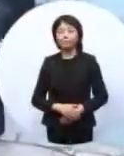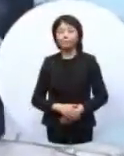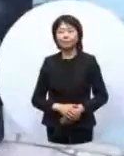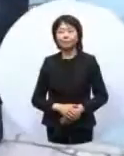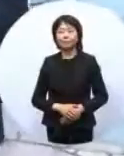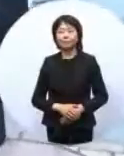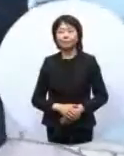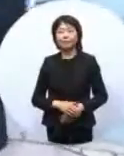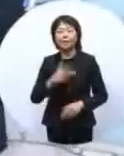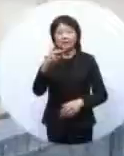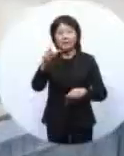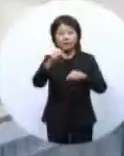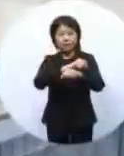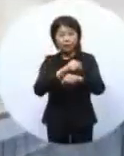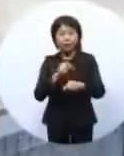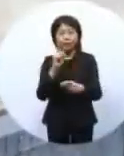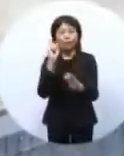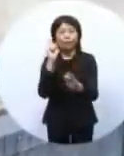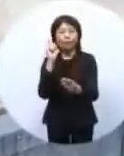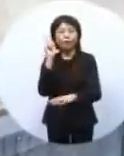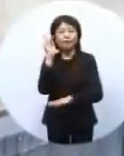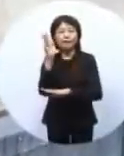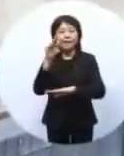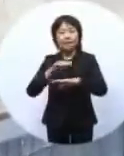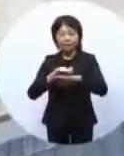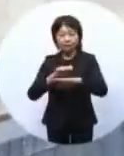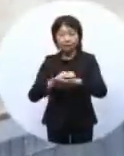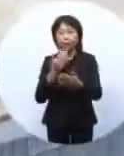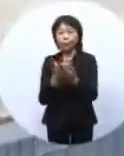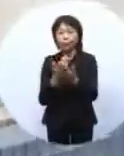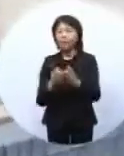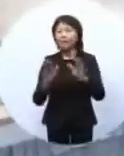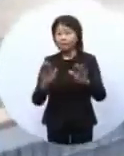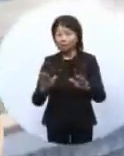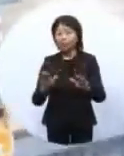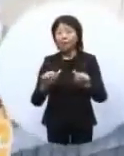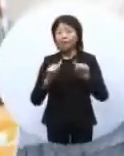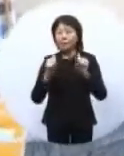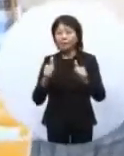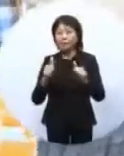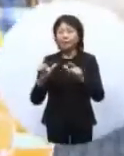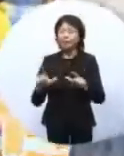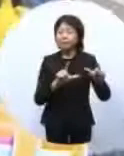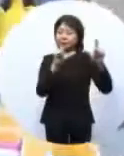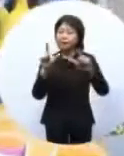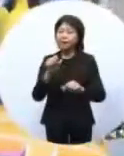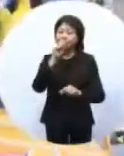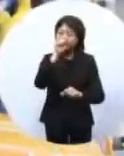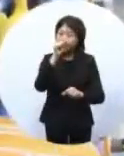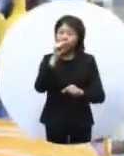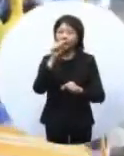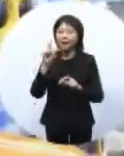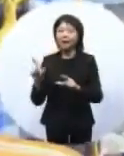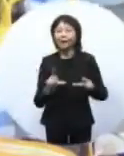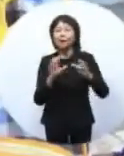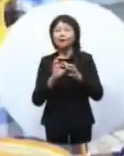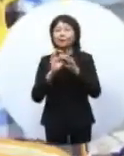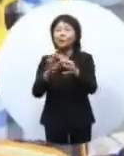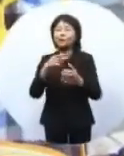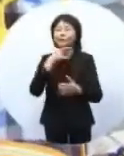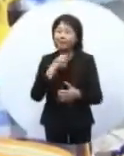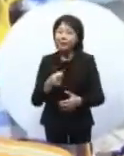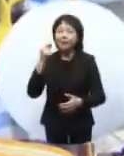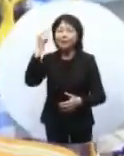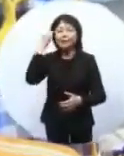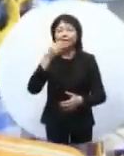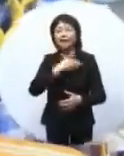自治体独自の政策が求められる今、茅ヶ崎に住んでいてよかった、住み続けたいと実感できるよう